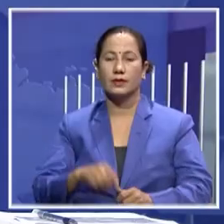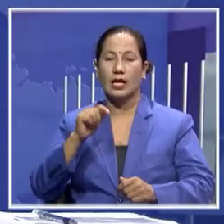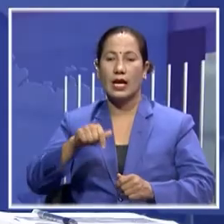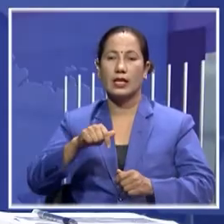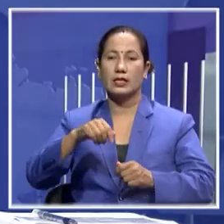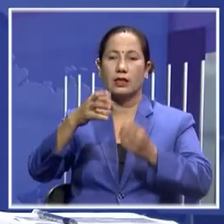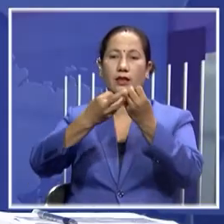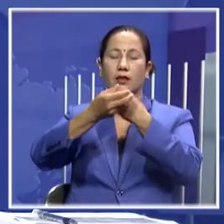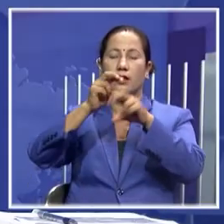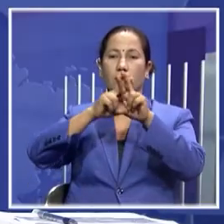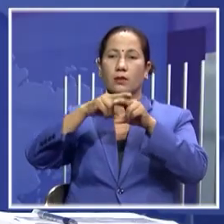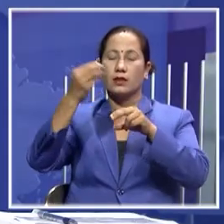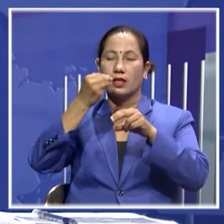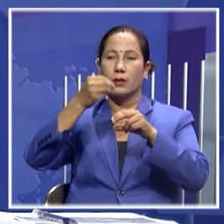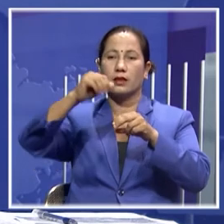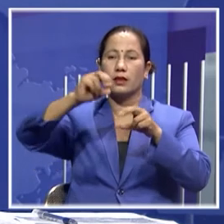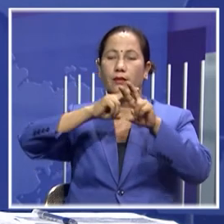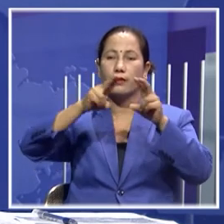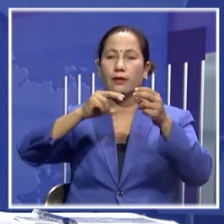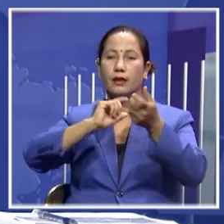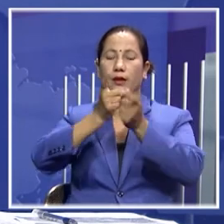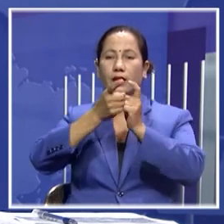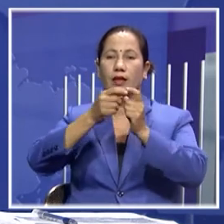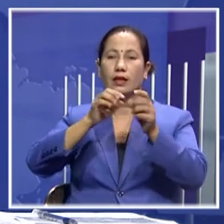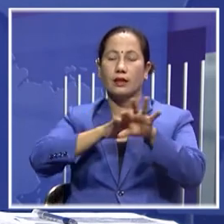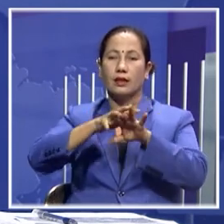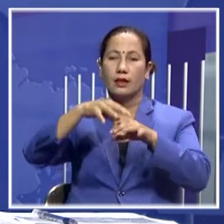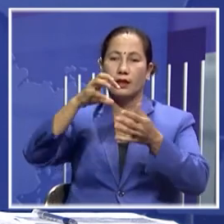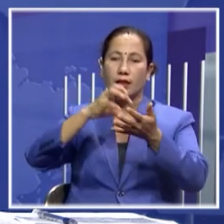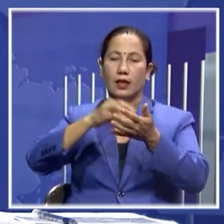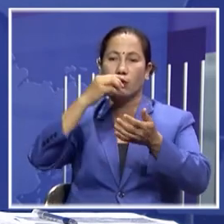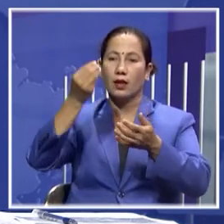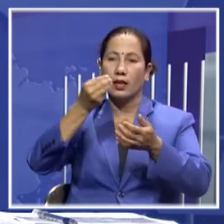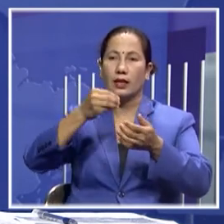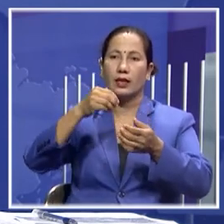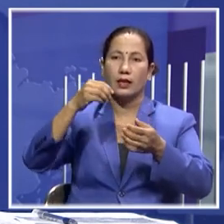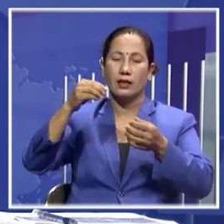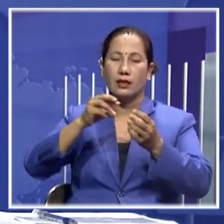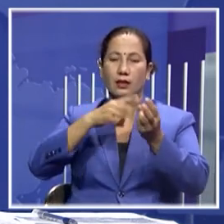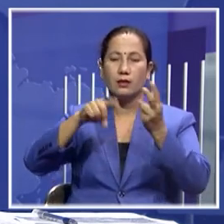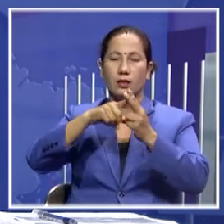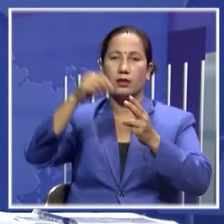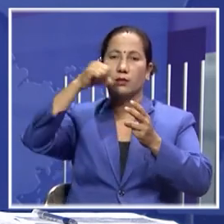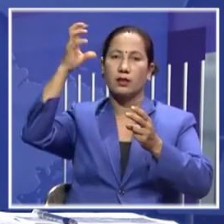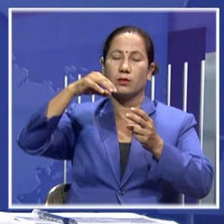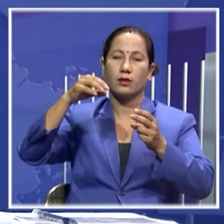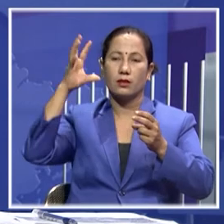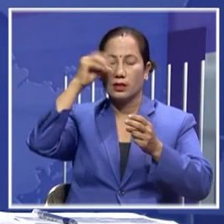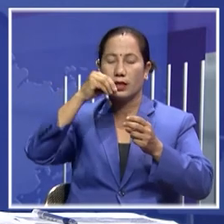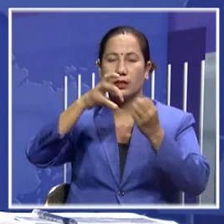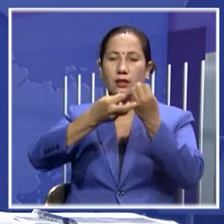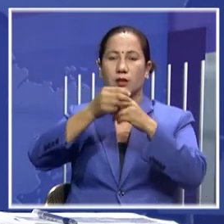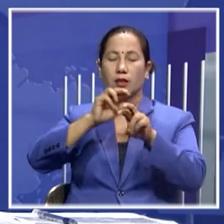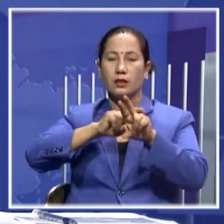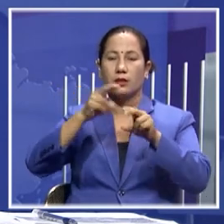आज देशभर सामान्यदेखि पूर्ण बदली रही धेरै स्थानमा हल्कादेखि मध्यम वर्षा भएको छ। राति पनि देशभर सामान्यदेखि